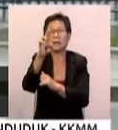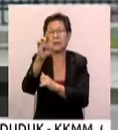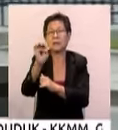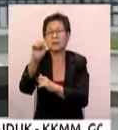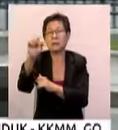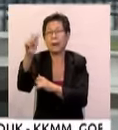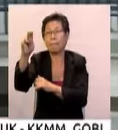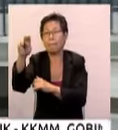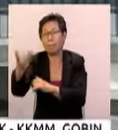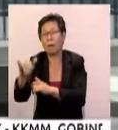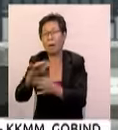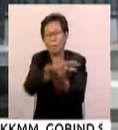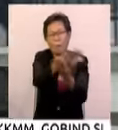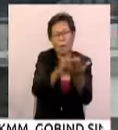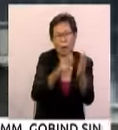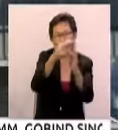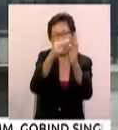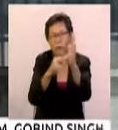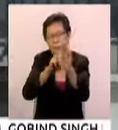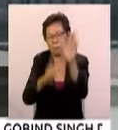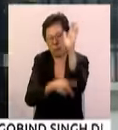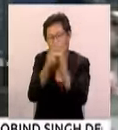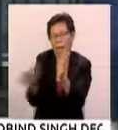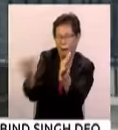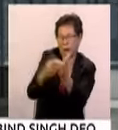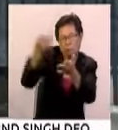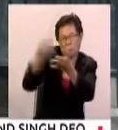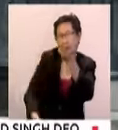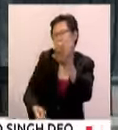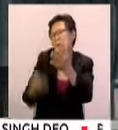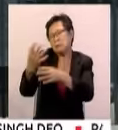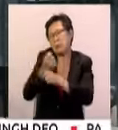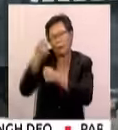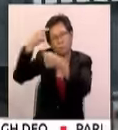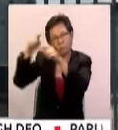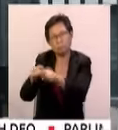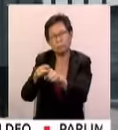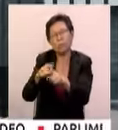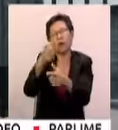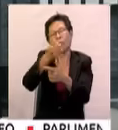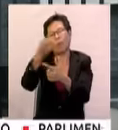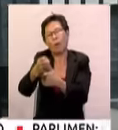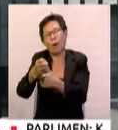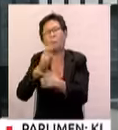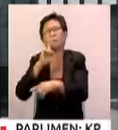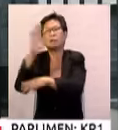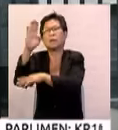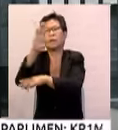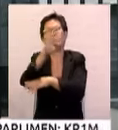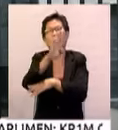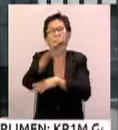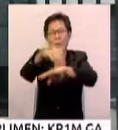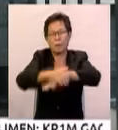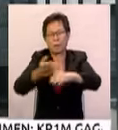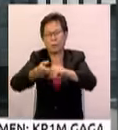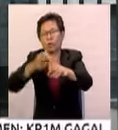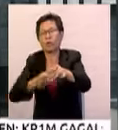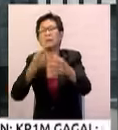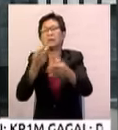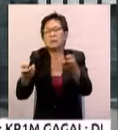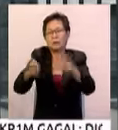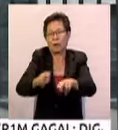diadakan selepas penggubal undang-undang di Parlimen sekali lagi gagal bersatu suara dalam sebarang alternatif kepada perjanjian Brexit yang ditandatangani Mei tahun lalu.